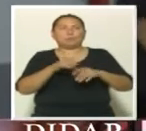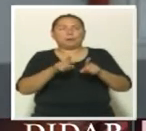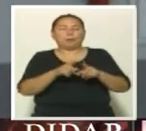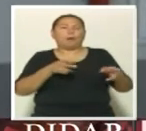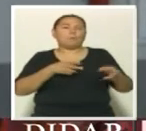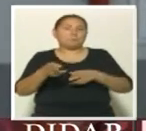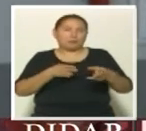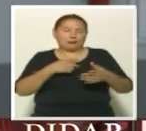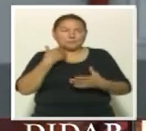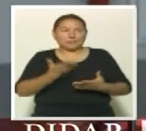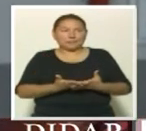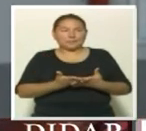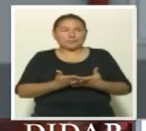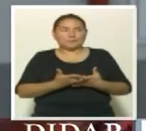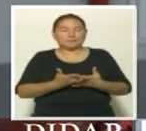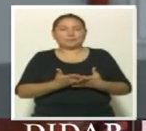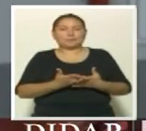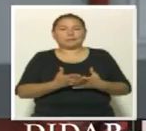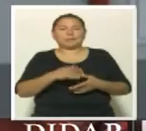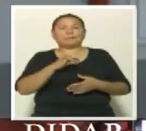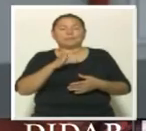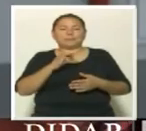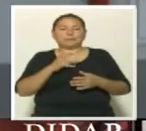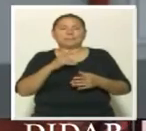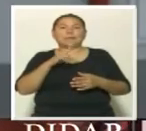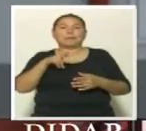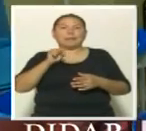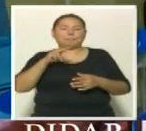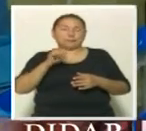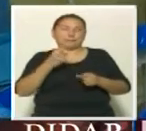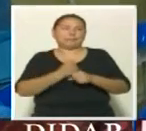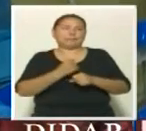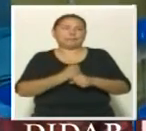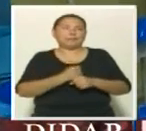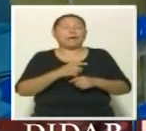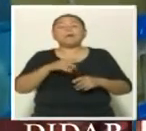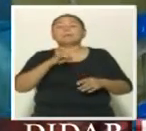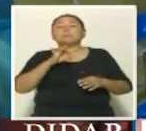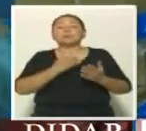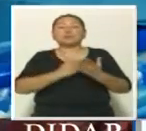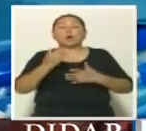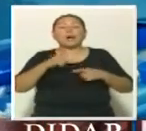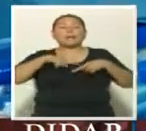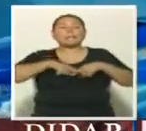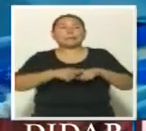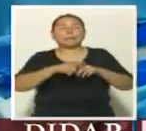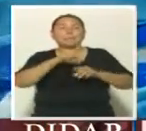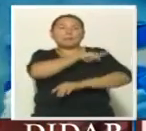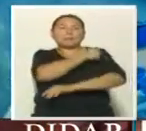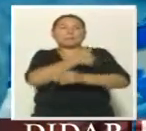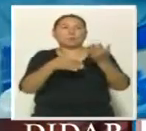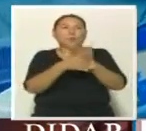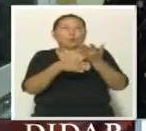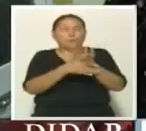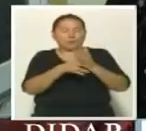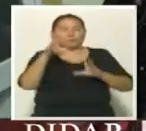аорта қақпашасына тави деген имплантация жаңағы аортаның клапанында салдық. Тави операциясы жоғары технологиялық медициналық көмек